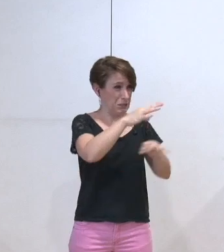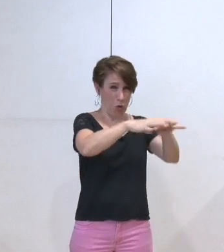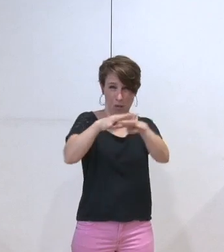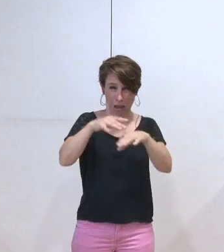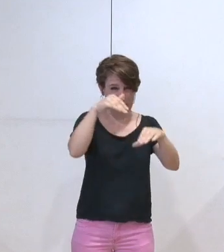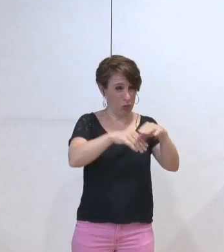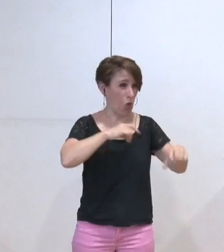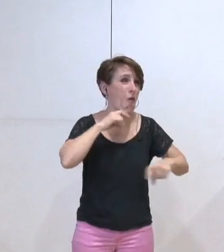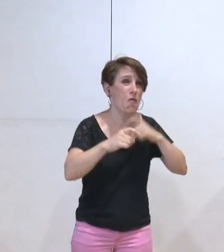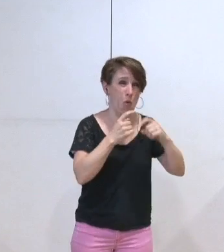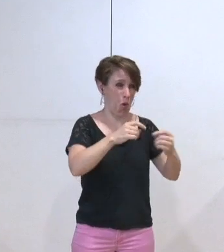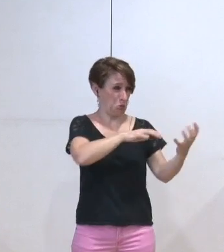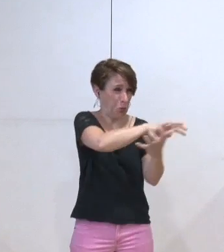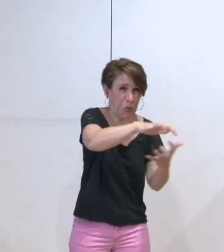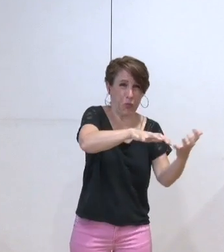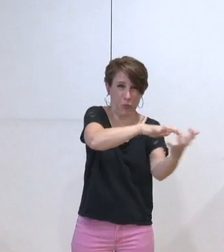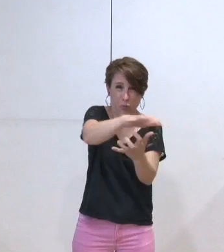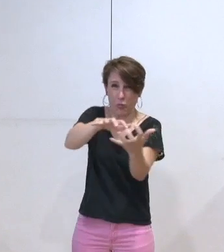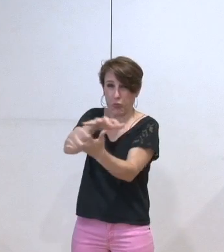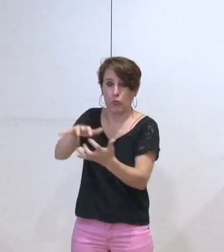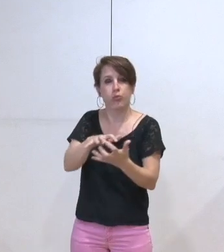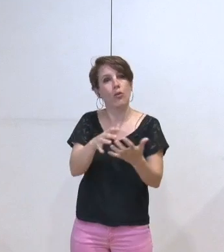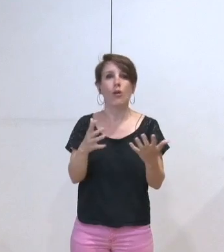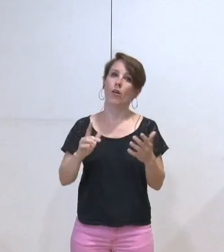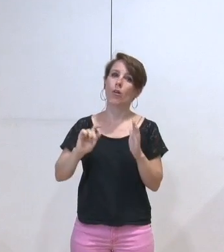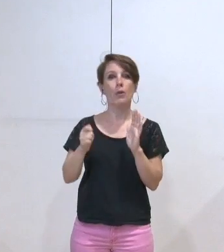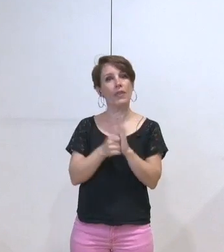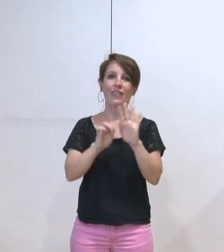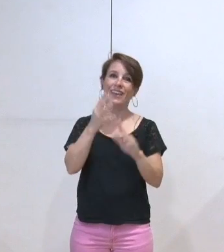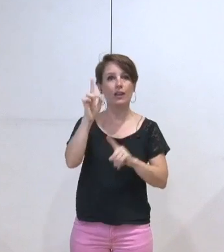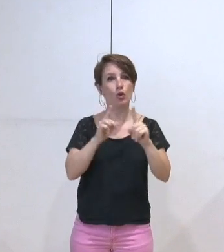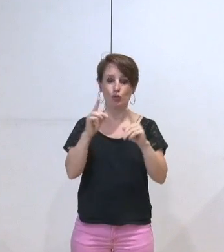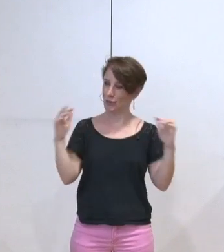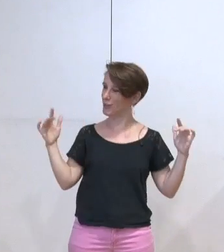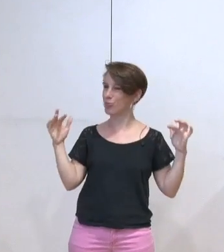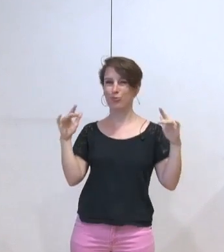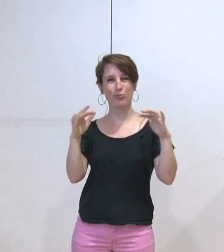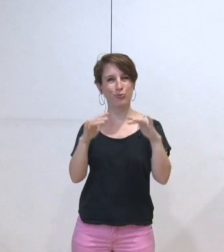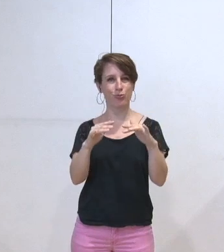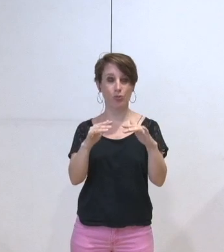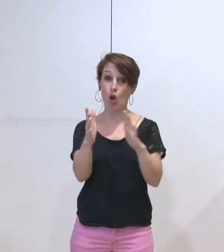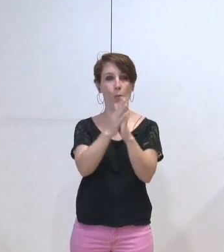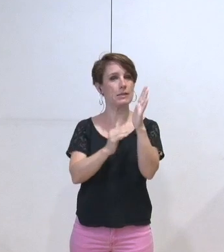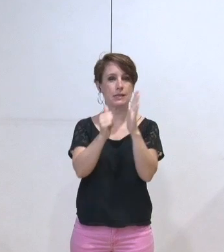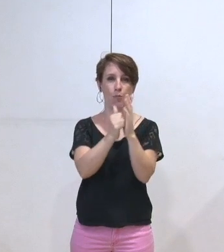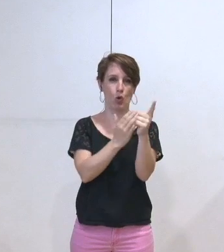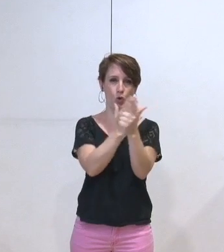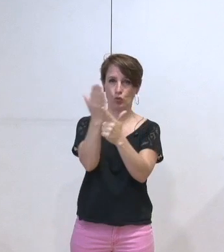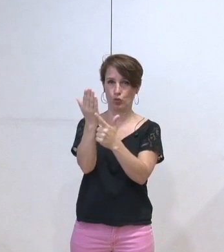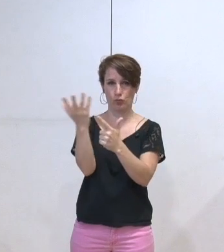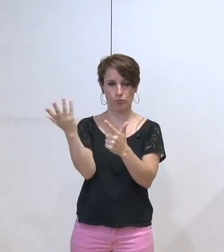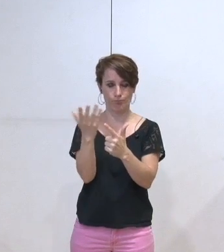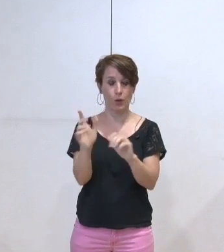violence c'estes rassemblement comme la fête nationale signifie deux choses premièrement le vivre ensemble